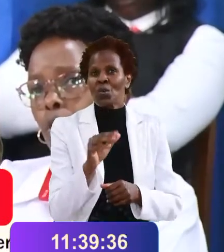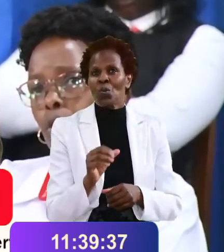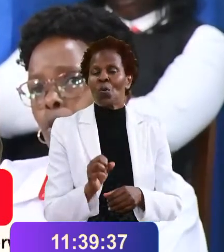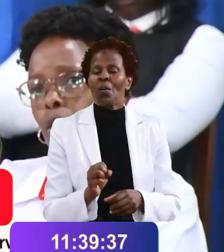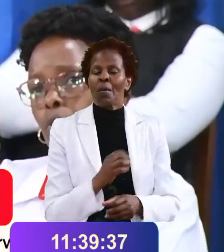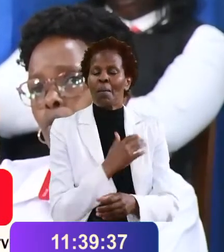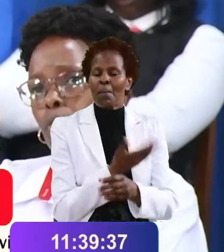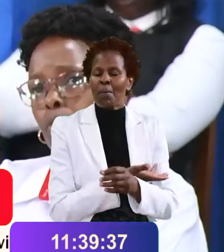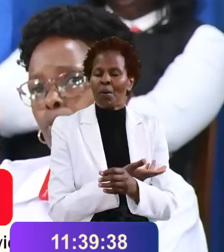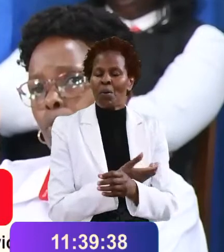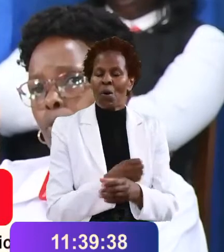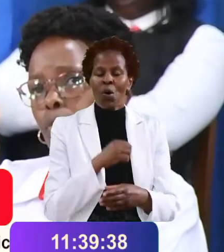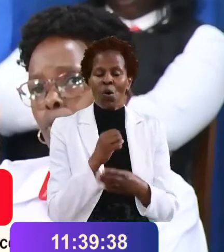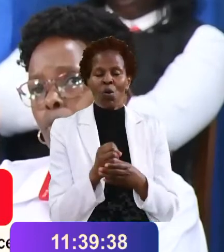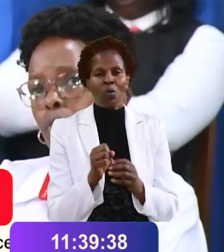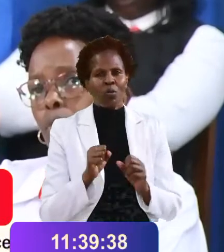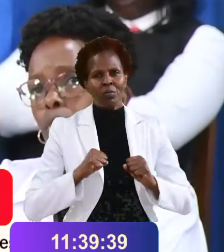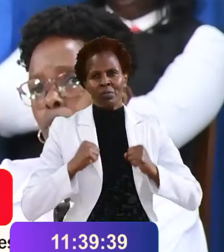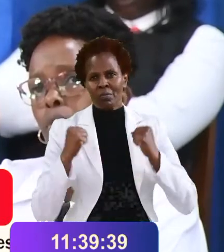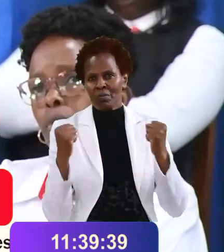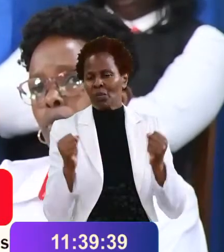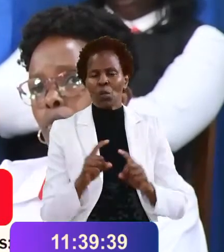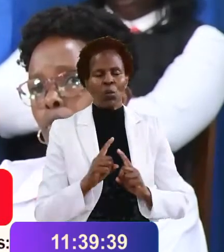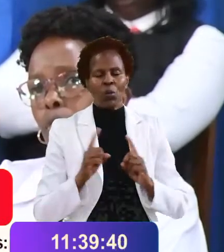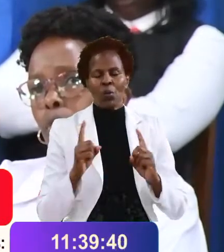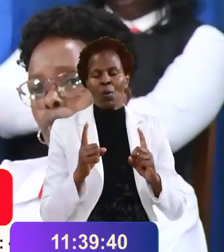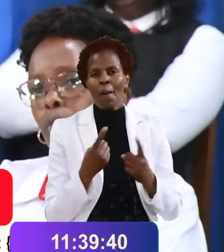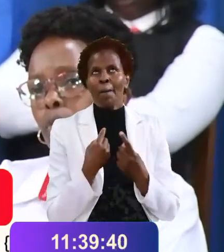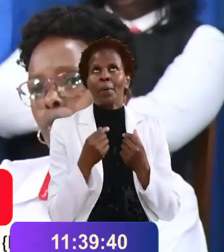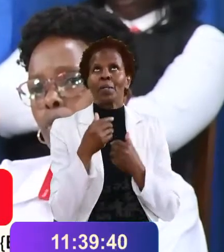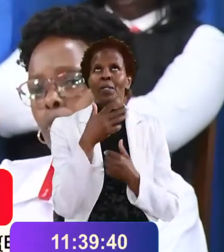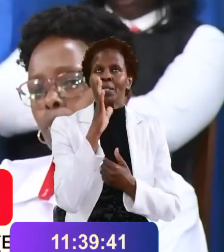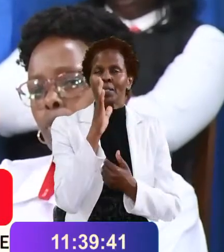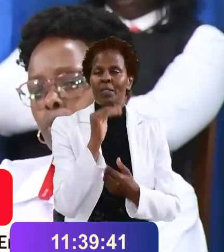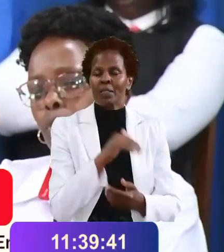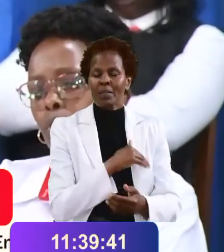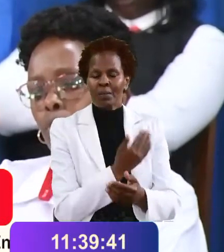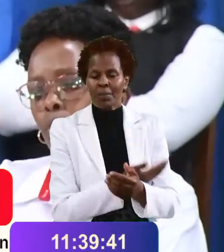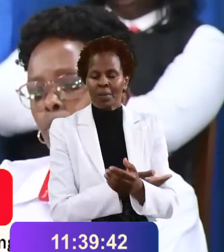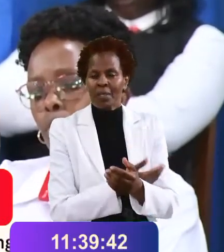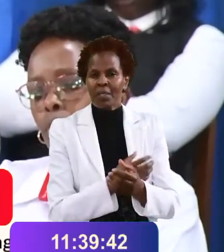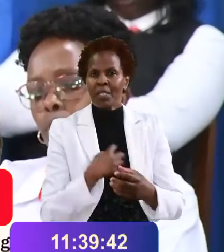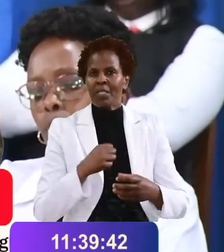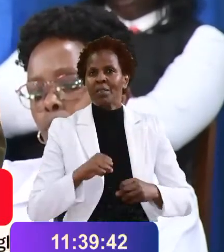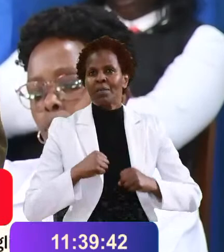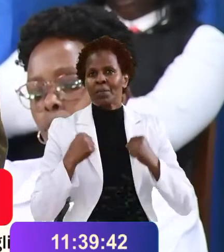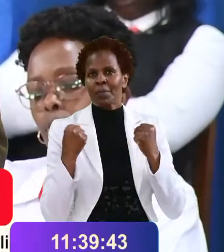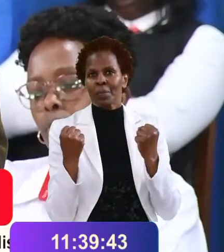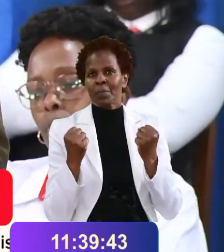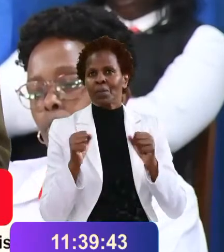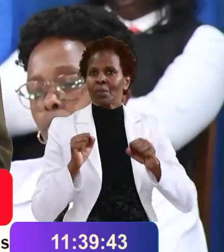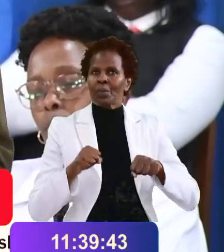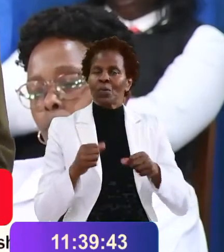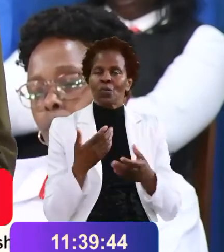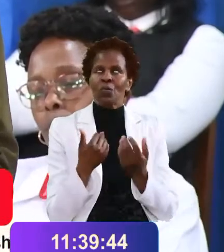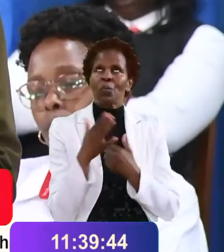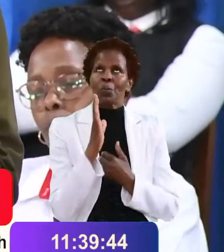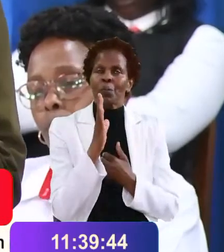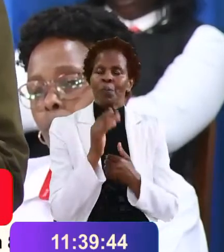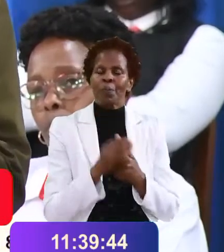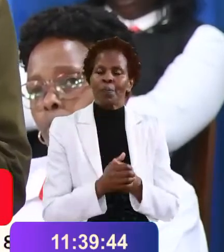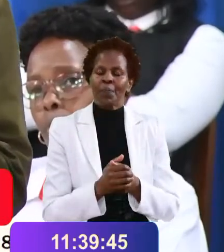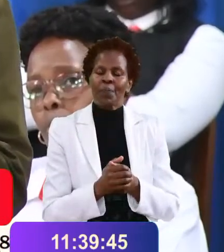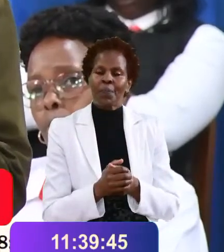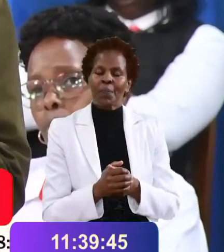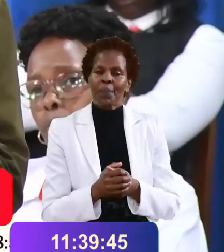yako au uwezo wako, lakini ni nguvu ya ni nguvu na uwezo wa Mungu. Ndio